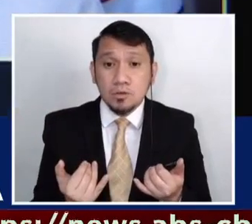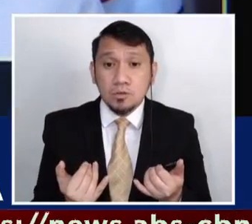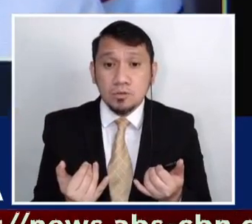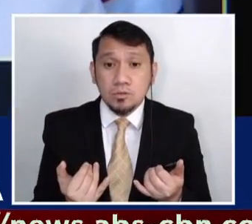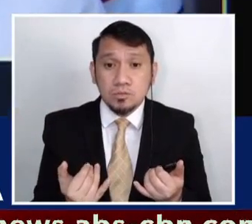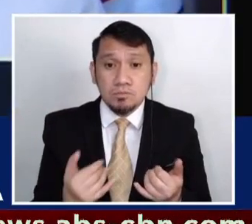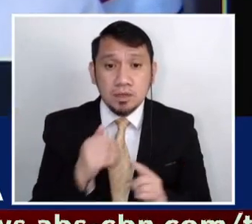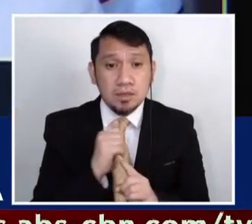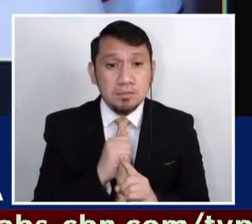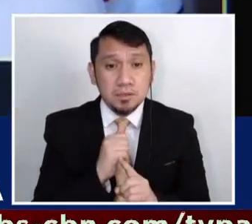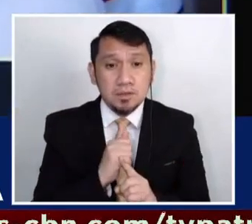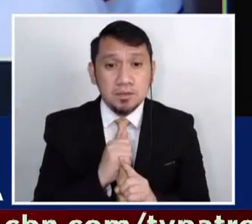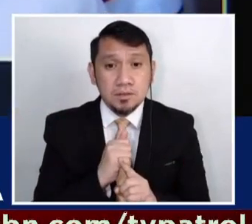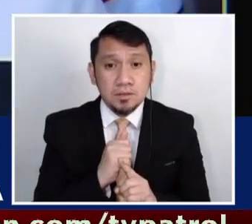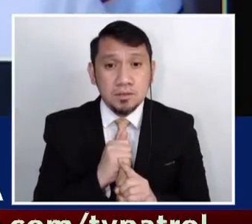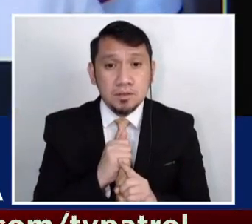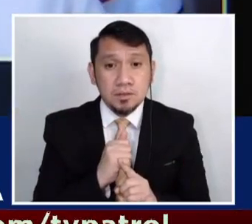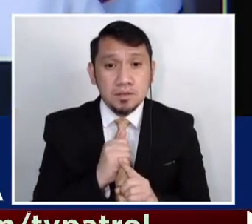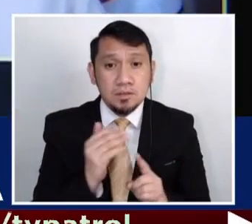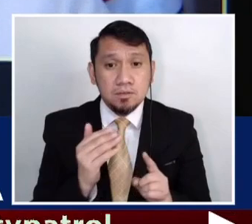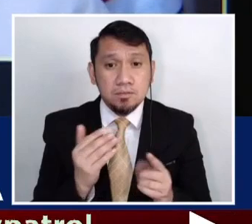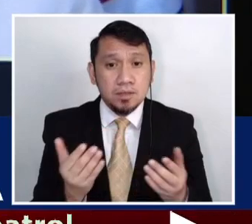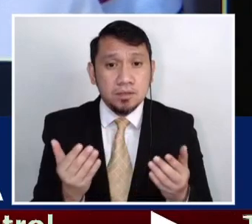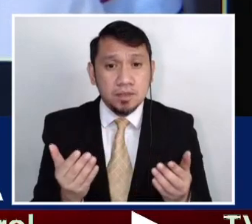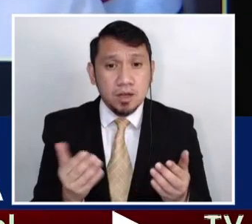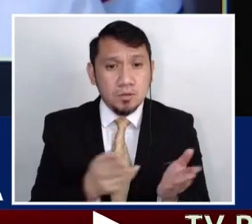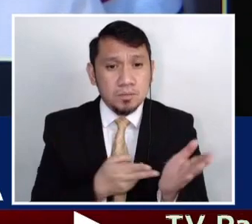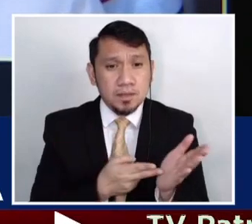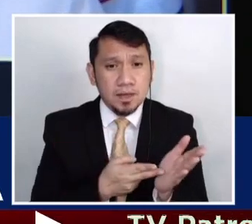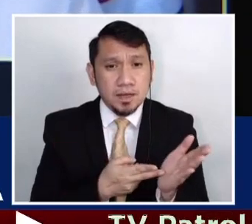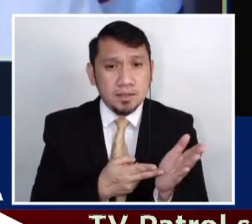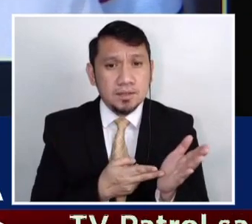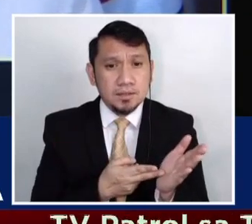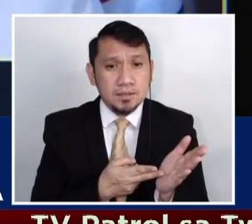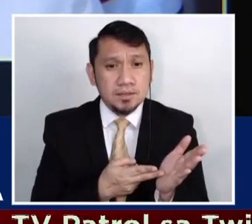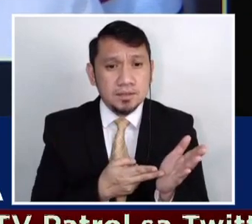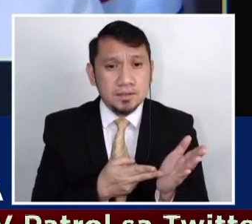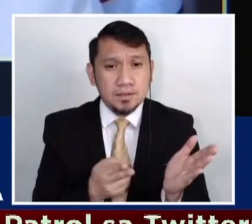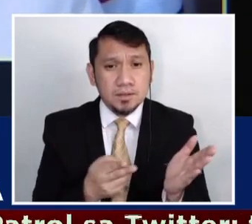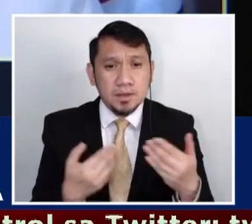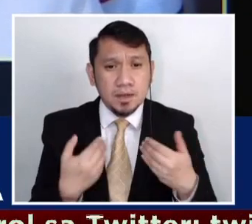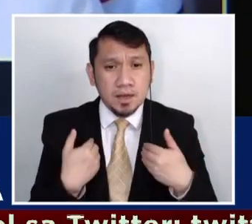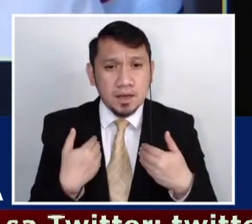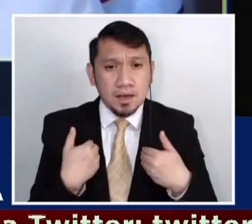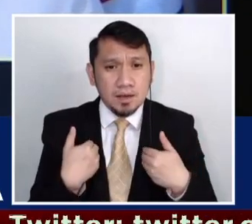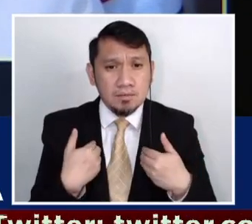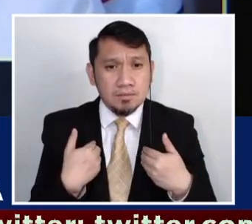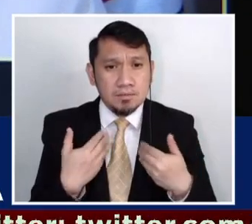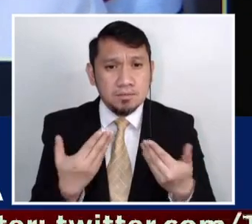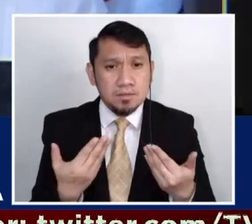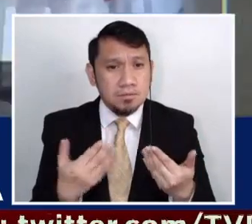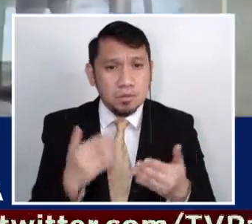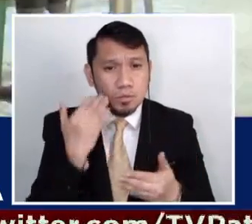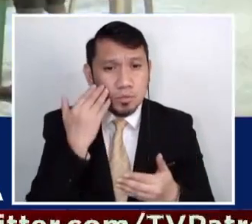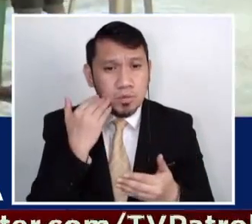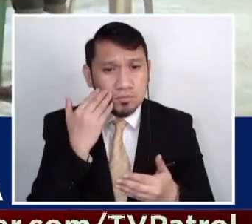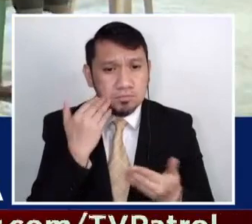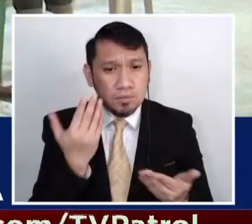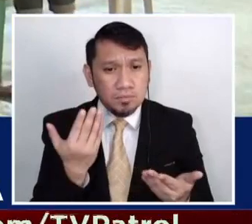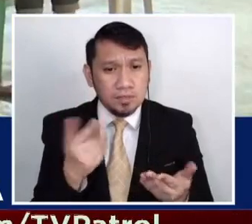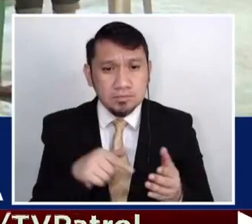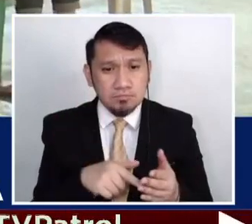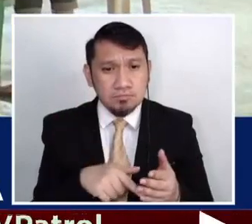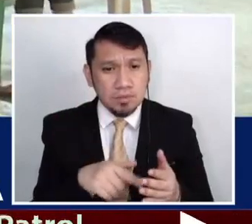April. Sa ngayon pa lang po, Madam, honestly, talagang nagkaroon tayo ng drawback na 2.5 million pa lang po tayo.